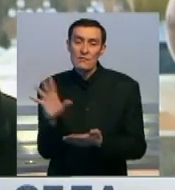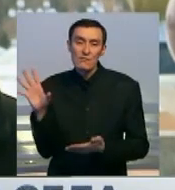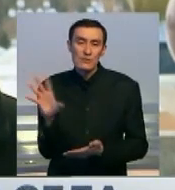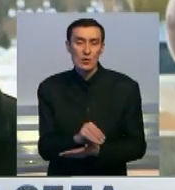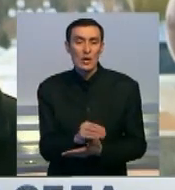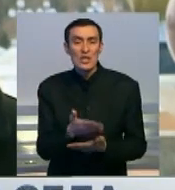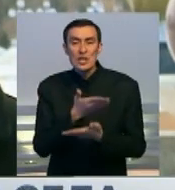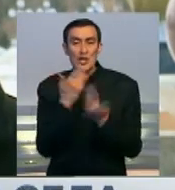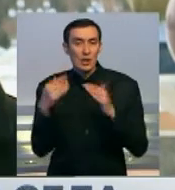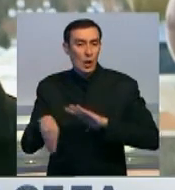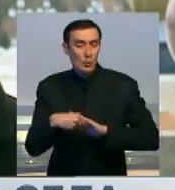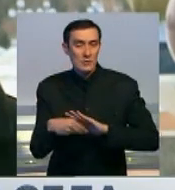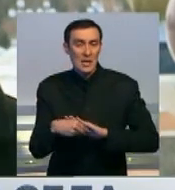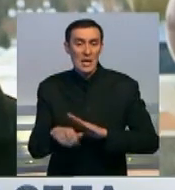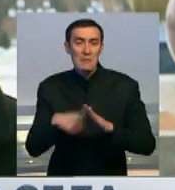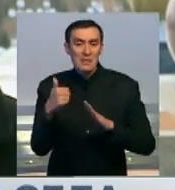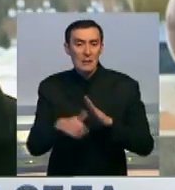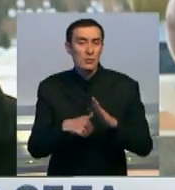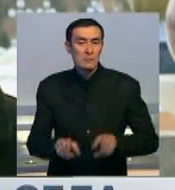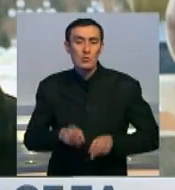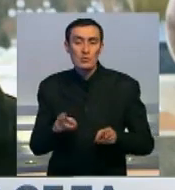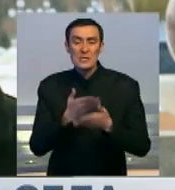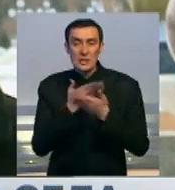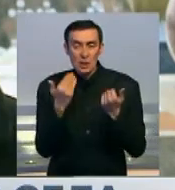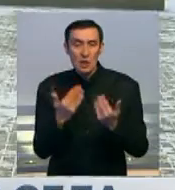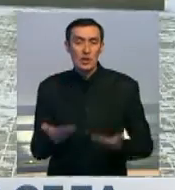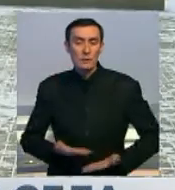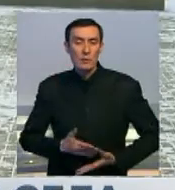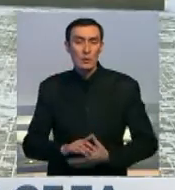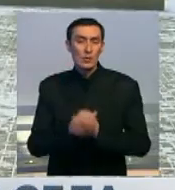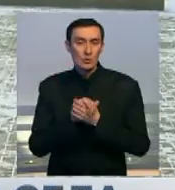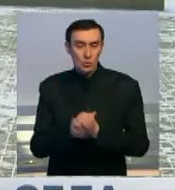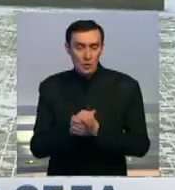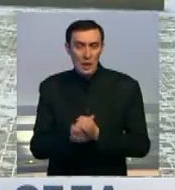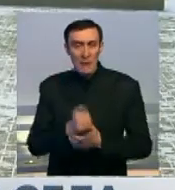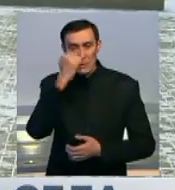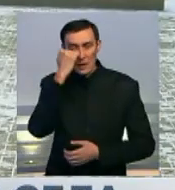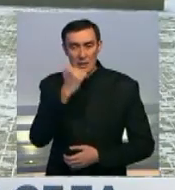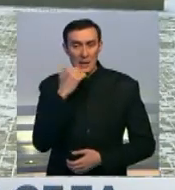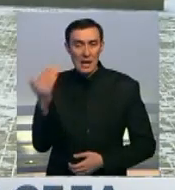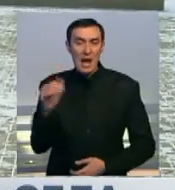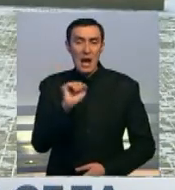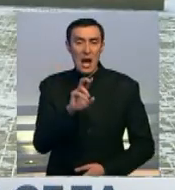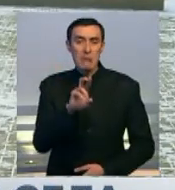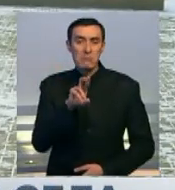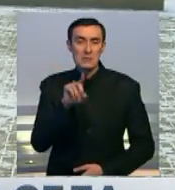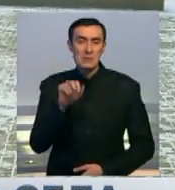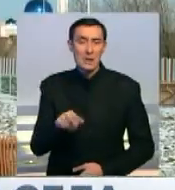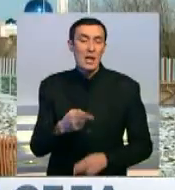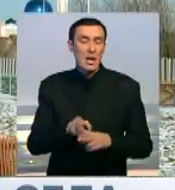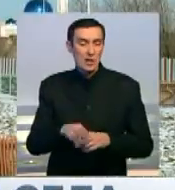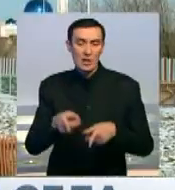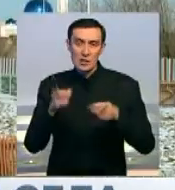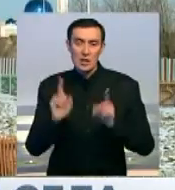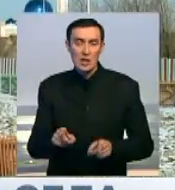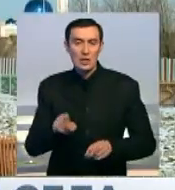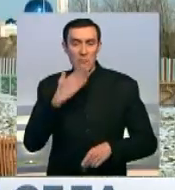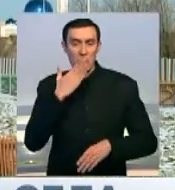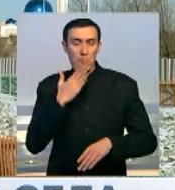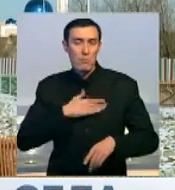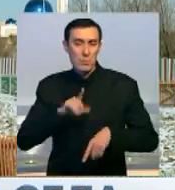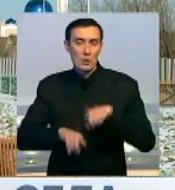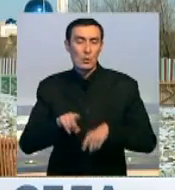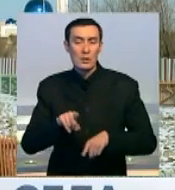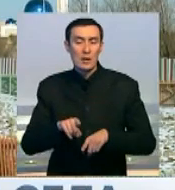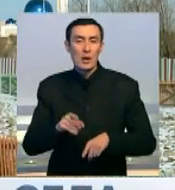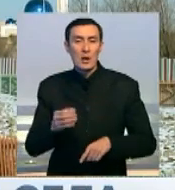нет коррупции, безработицы, преступности. Живем дружной семьей. Все благодаря Абзалу. Он настоящий патриот. Ежегодно на